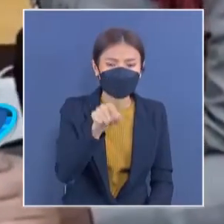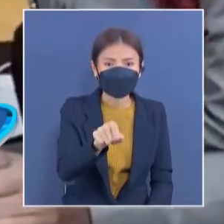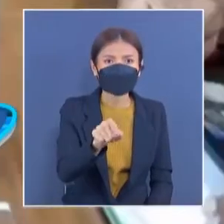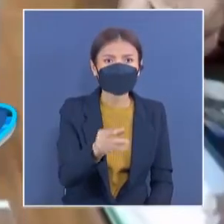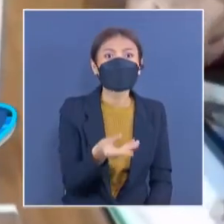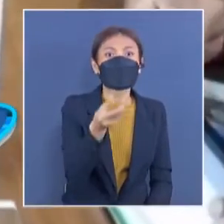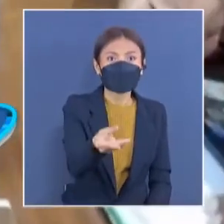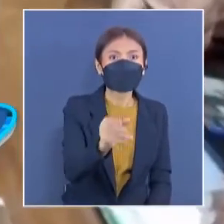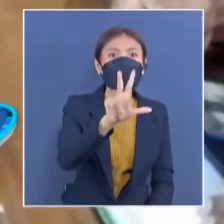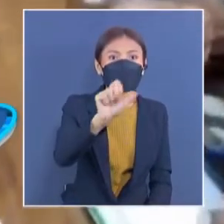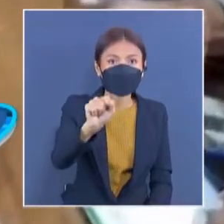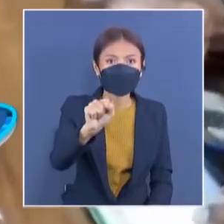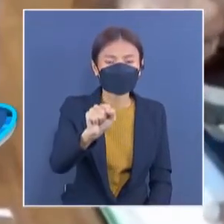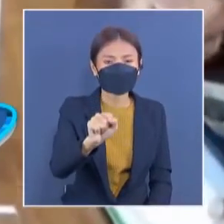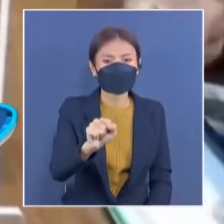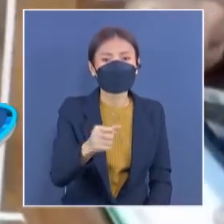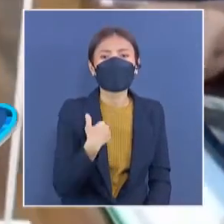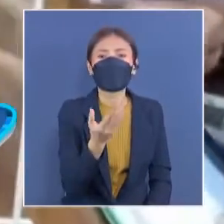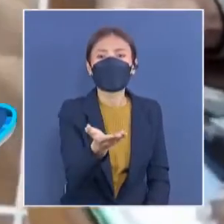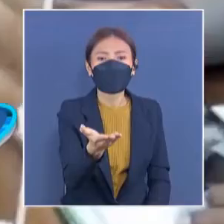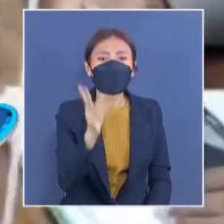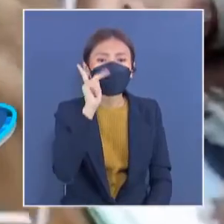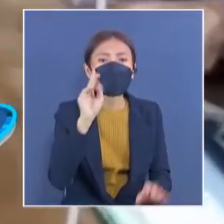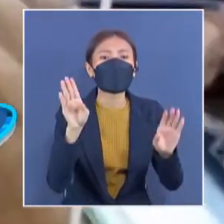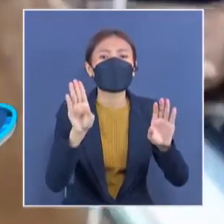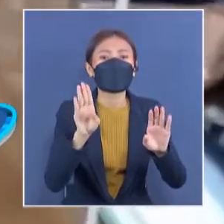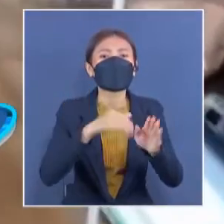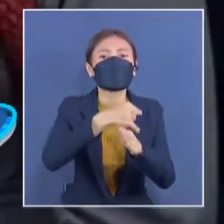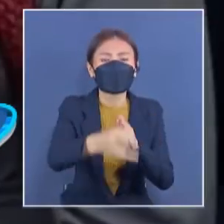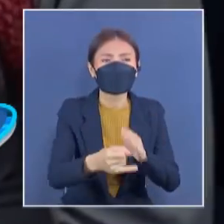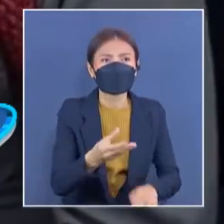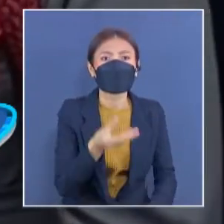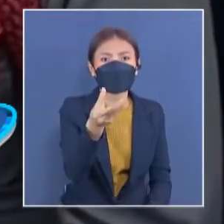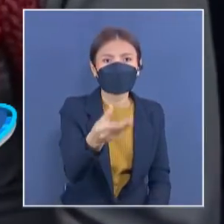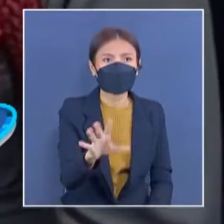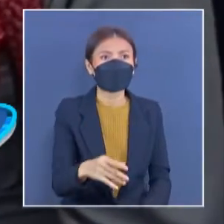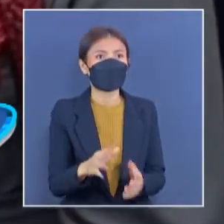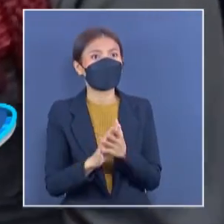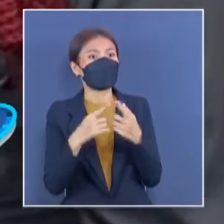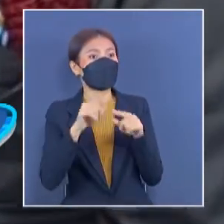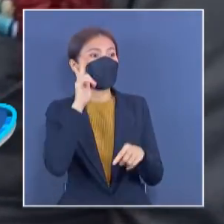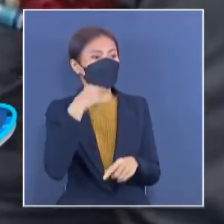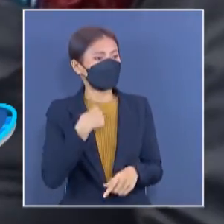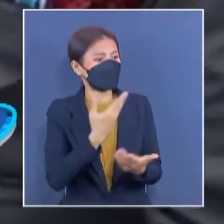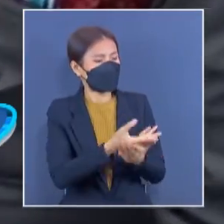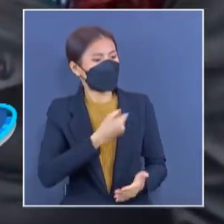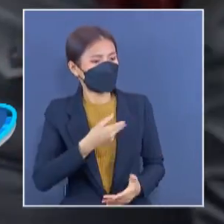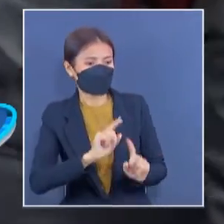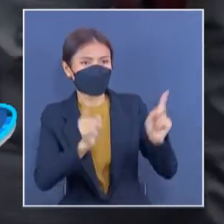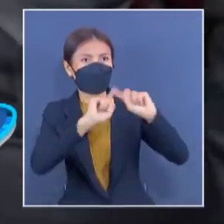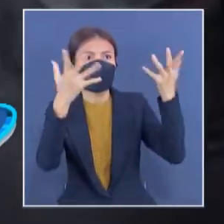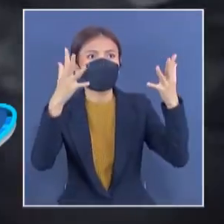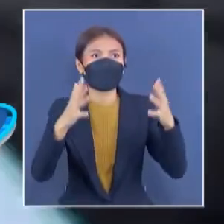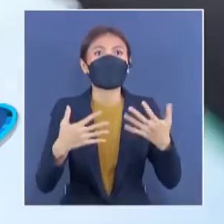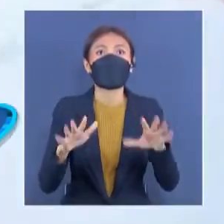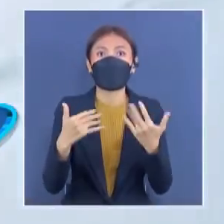าไม่ได้รับเงินนะครับล่าสุดทางนายยุทธนาแต่งวงครับนายกสมาคมสื่อมวลชนนครศรีธรรมราชก็เลยเข้าไปแจ้งความ